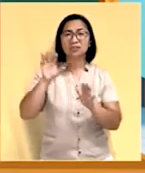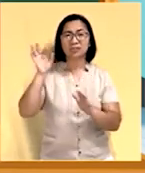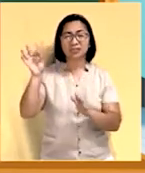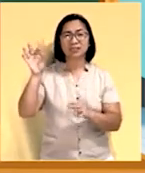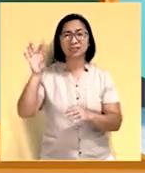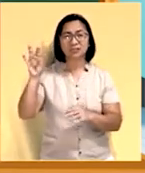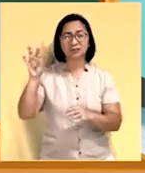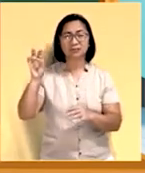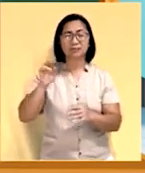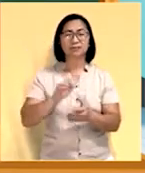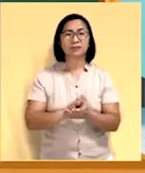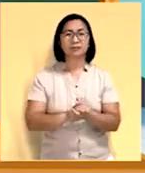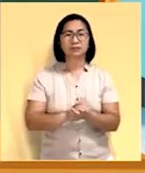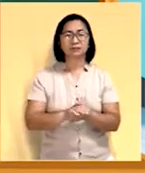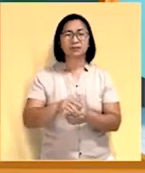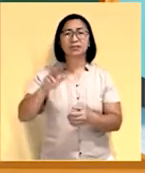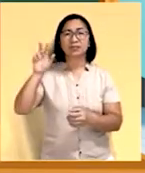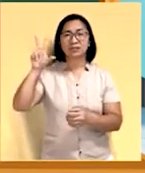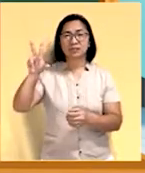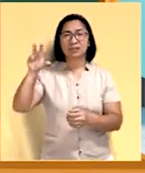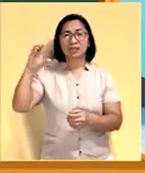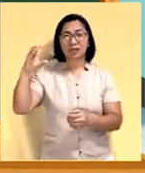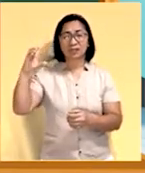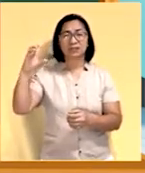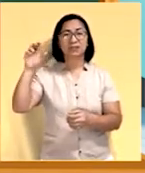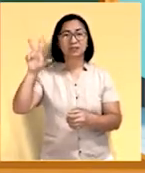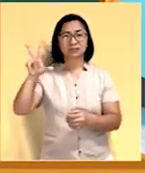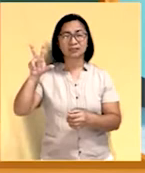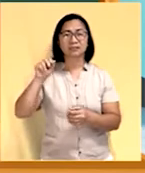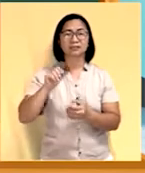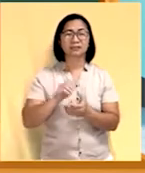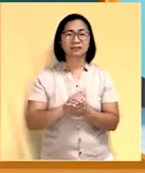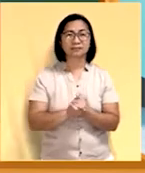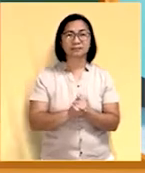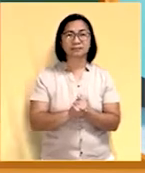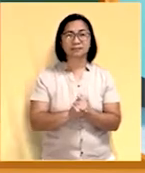197 ay 203.